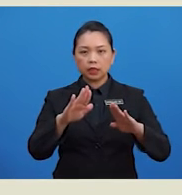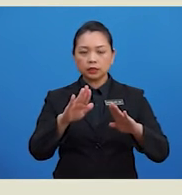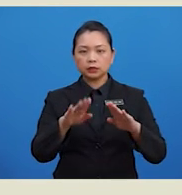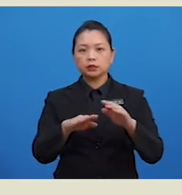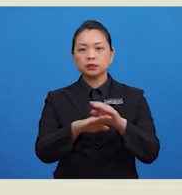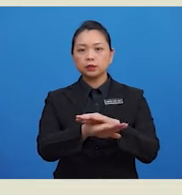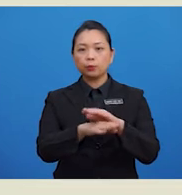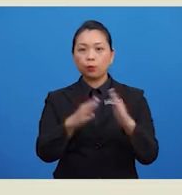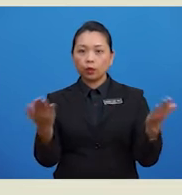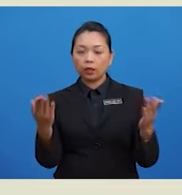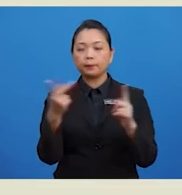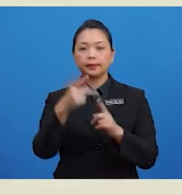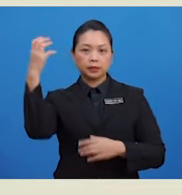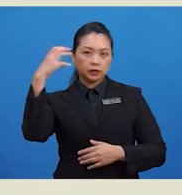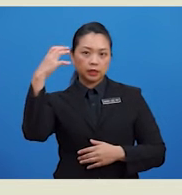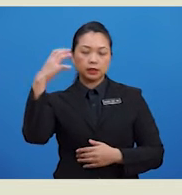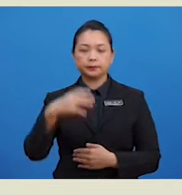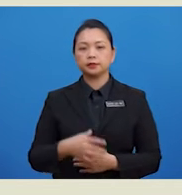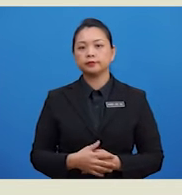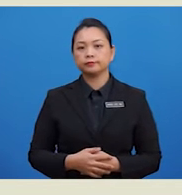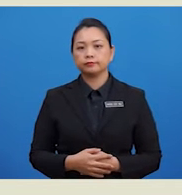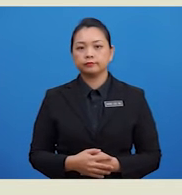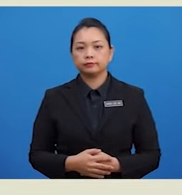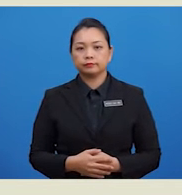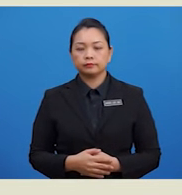tidak terdedah kepada cahaya matahari yang terus.